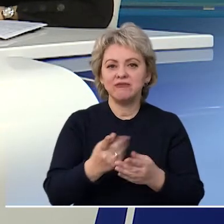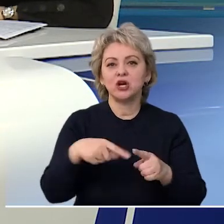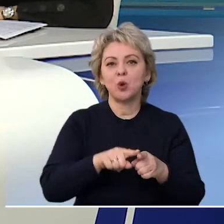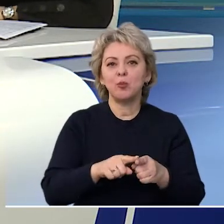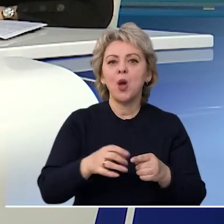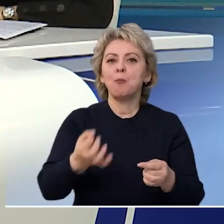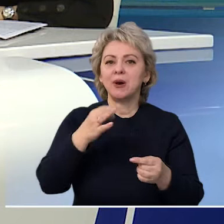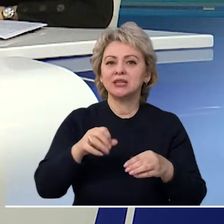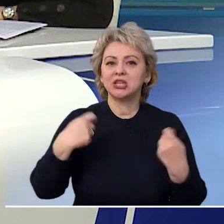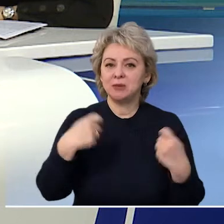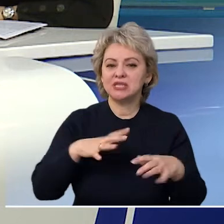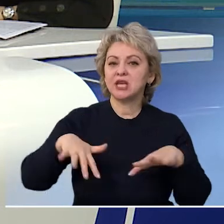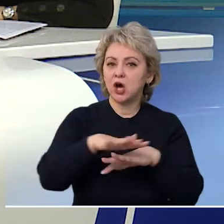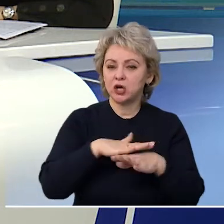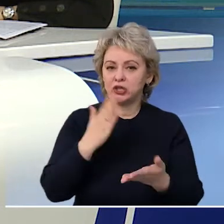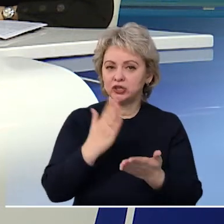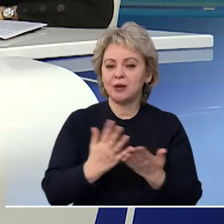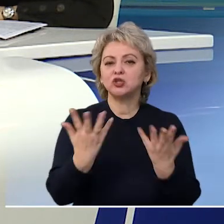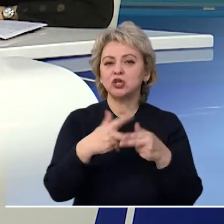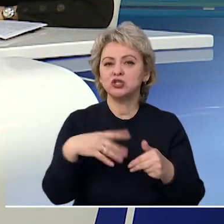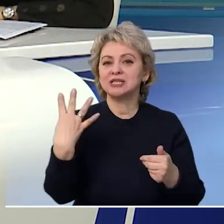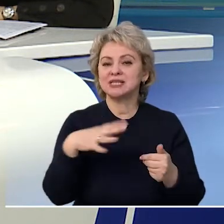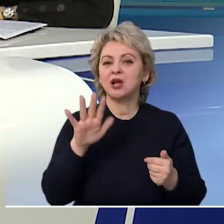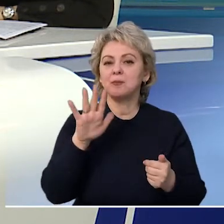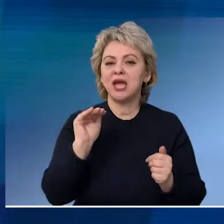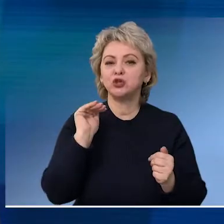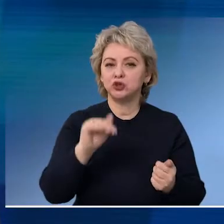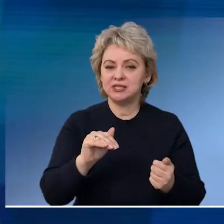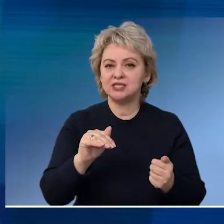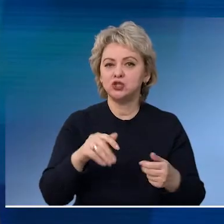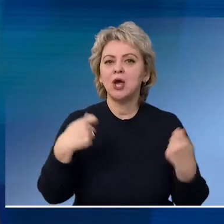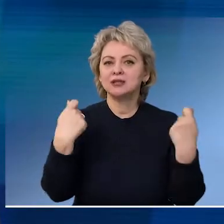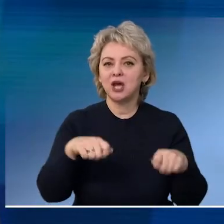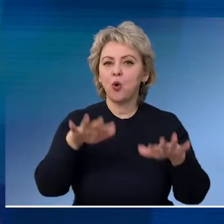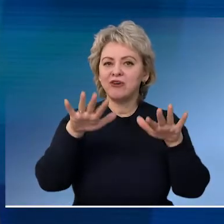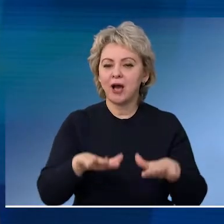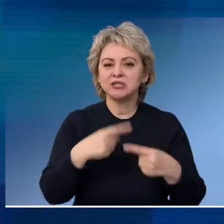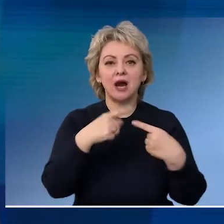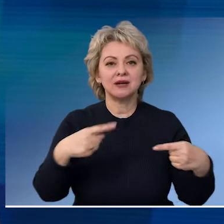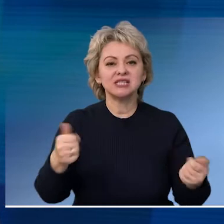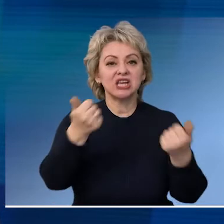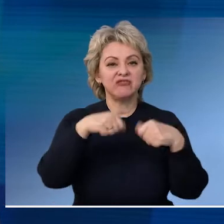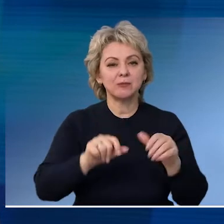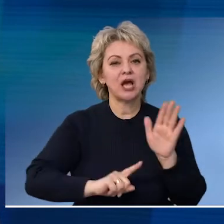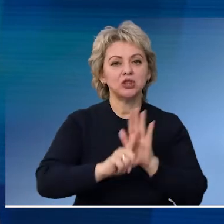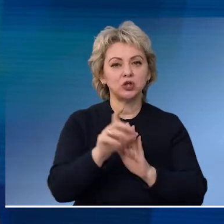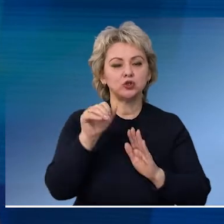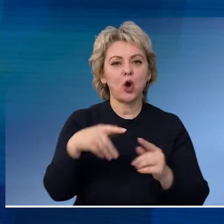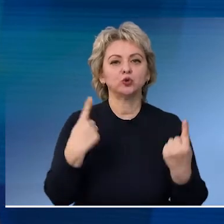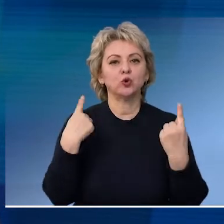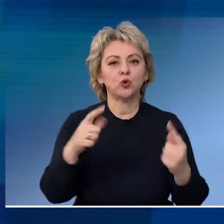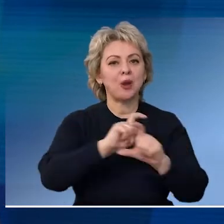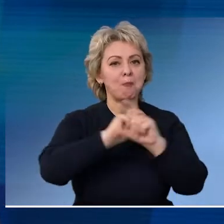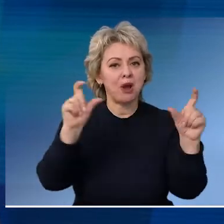всей сферы потребительского рынка. У нас насчитывается порядка 45 тысяч торговых объектов разных форматов, начиная